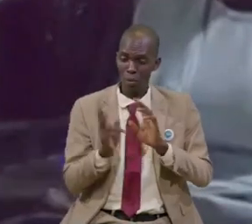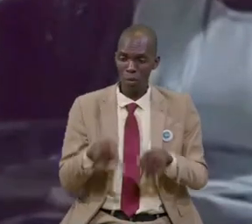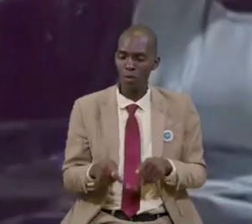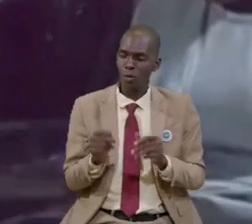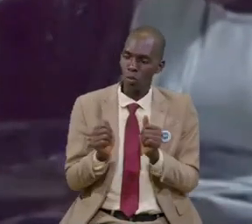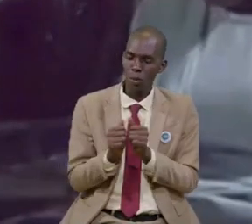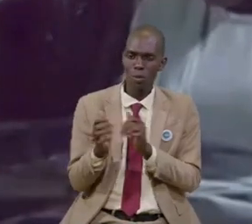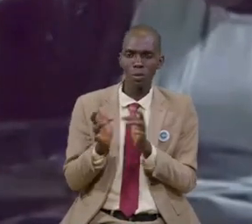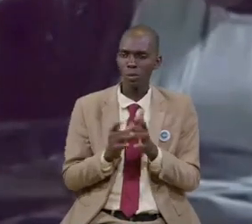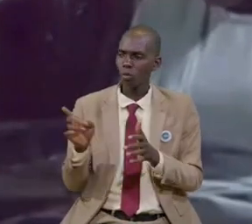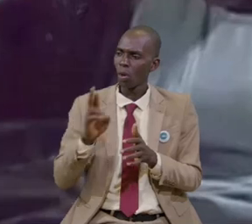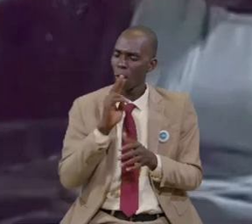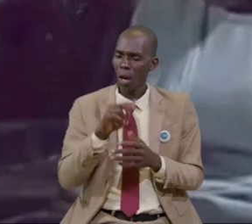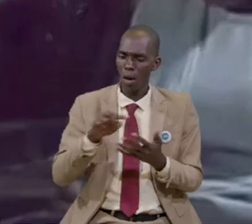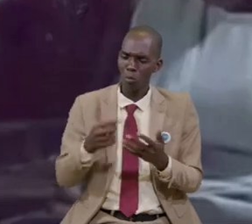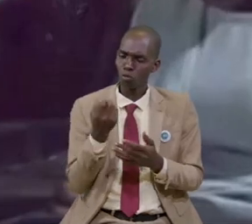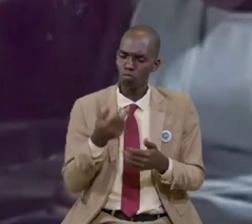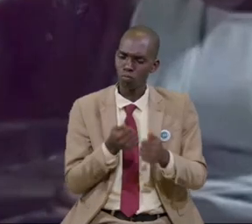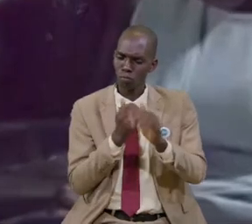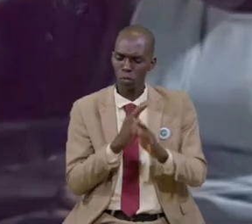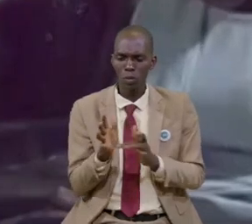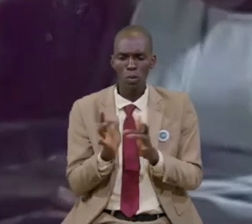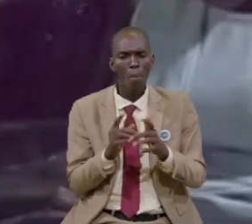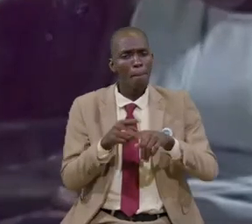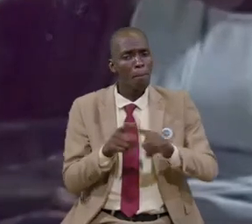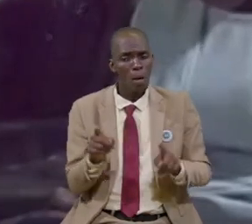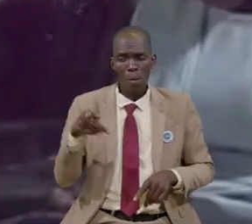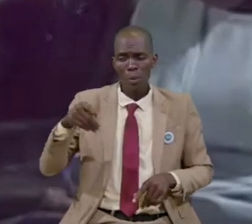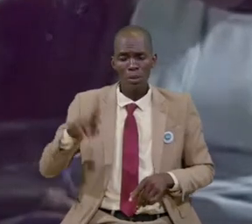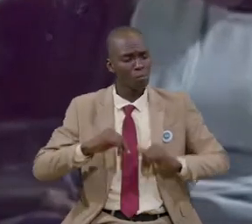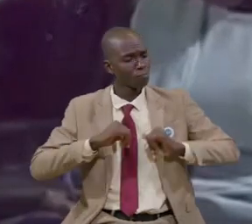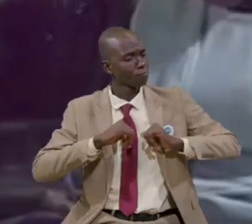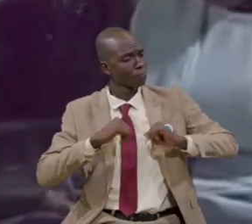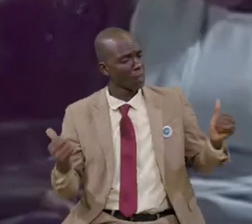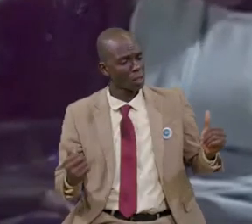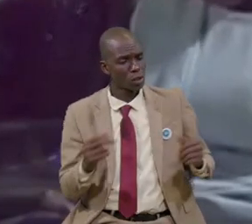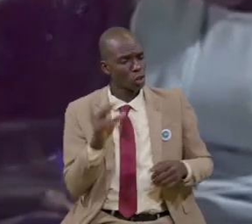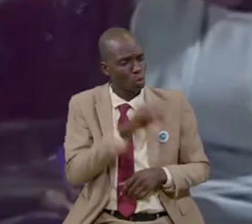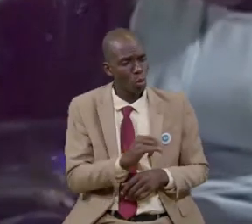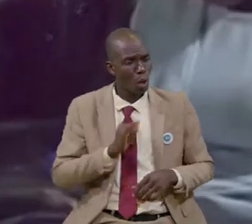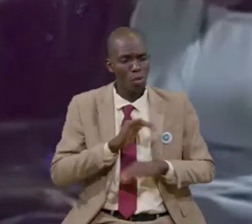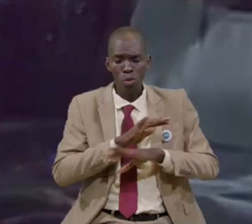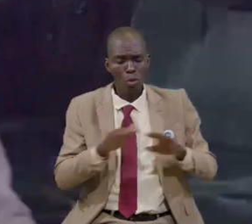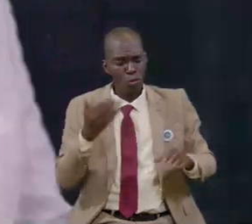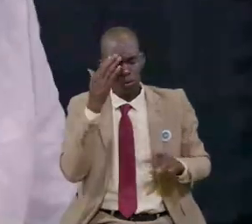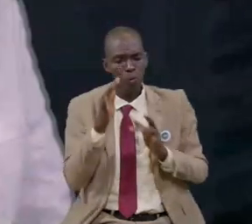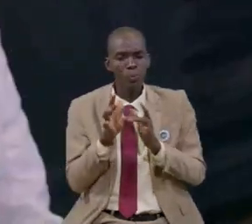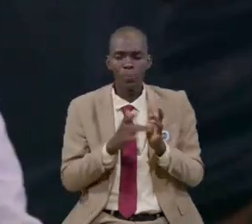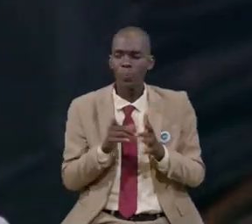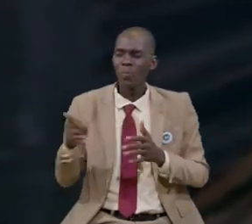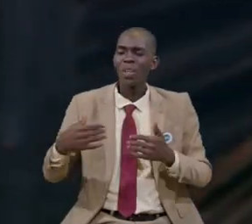Jésus. L'homme a jamais, au grand jamais, je ne le connais pas. Il a chuté. C'est la